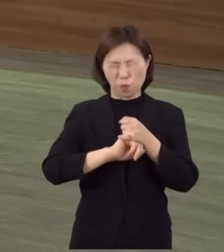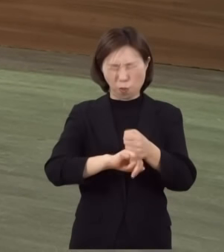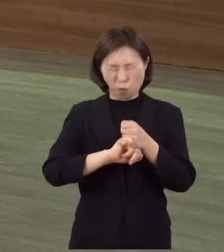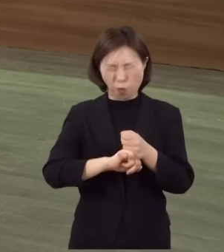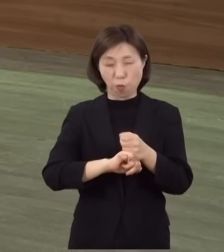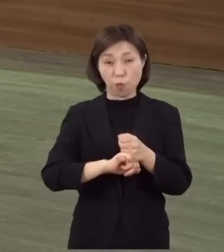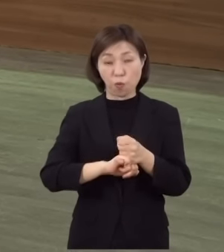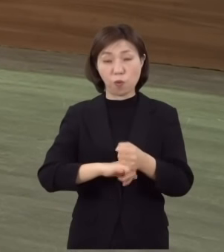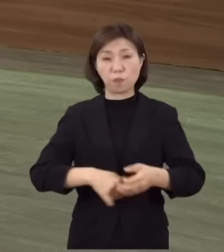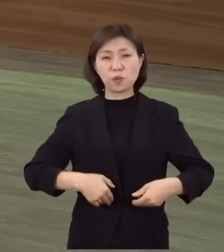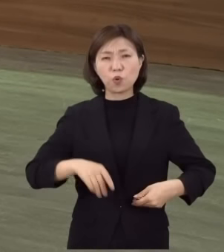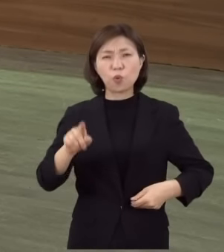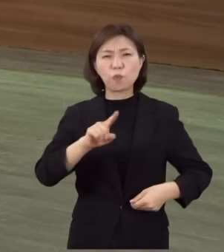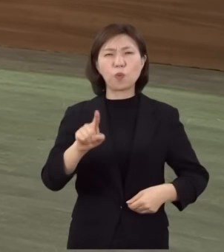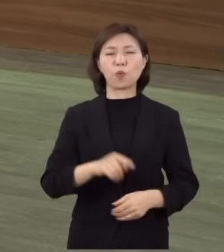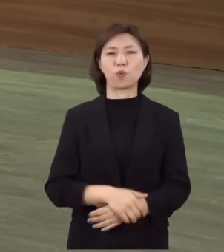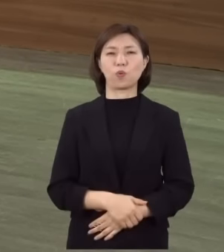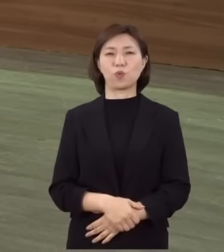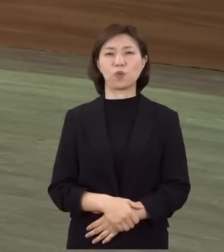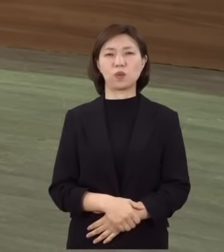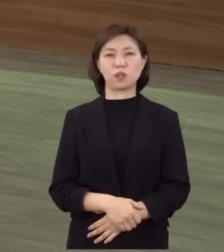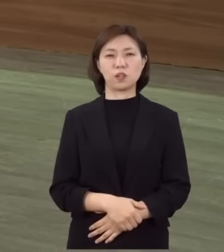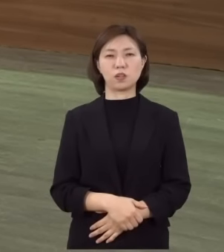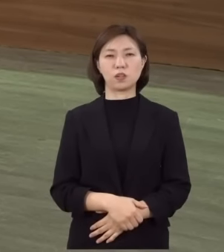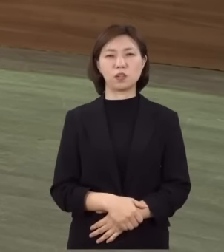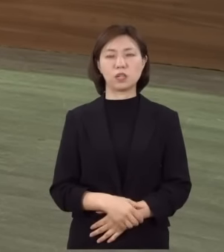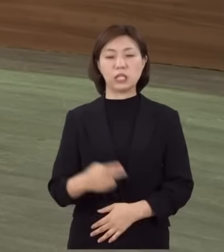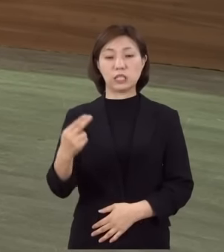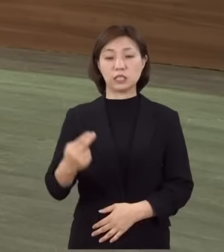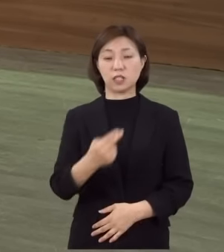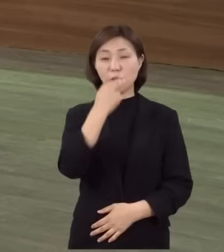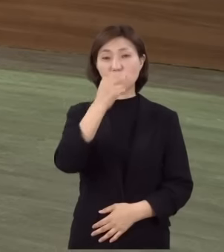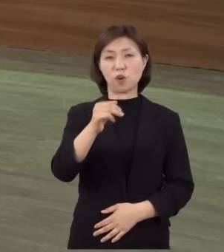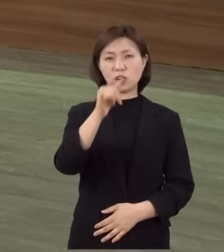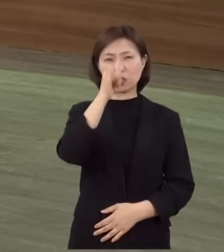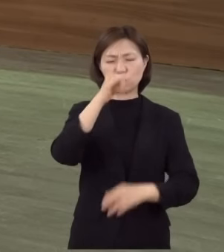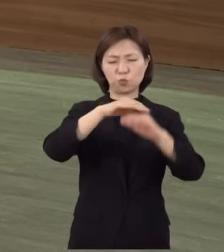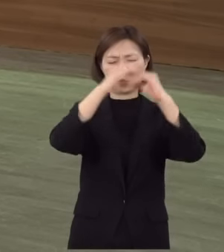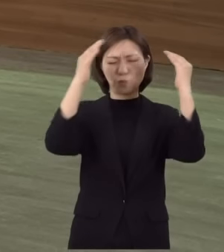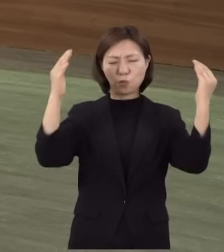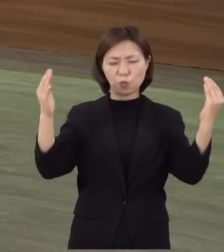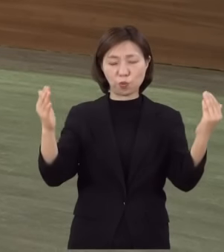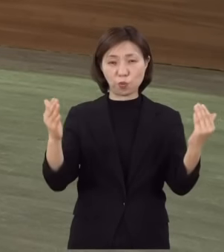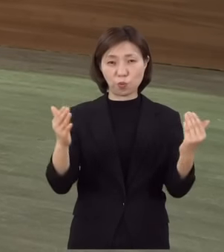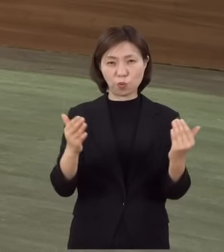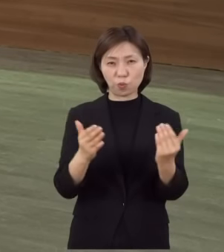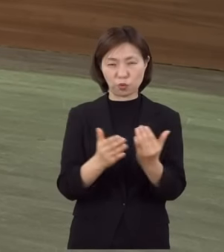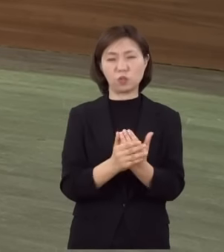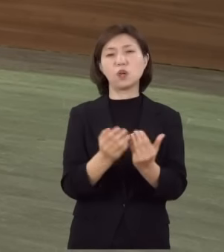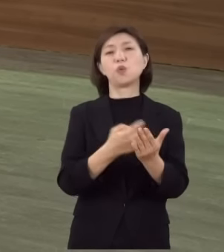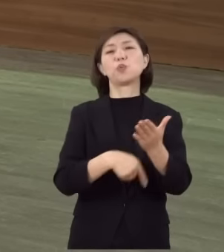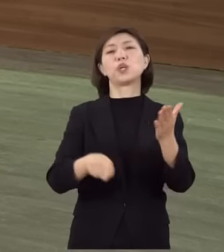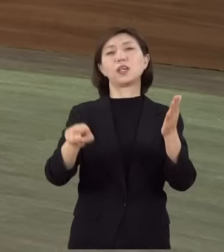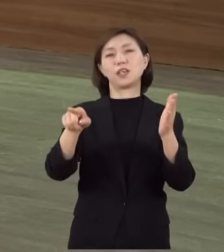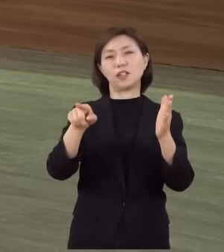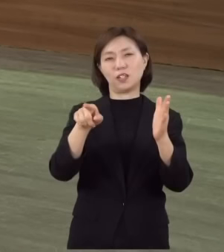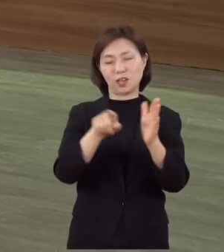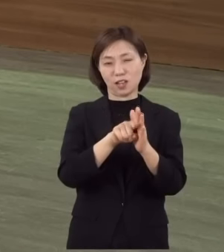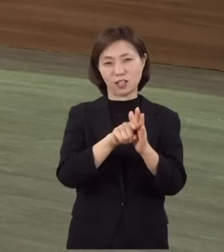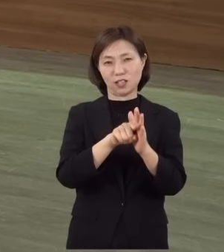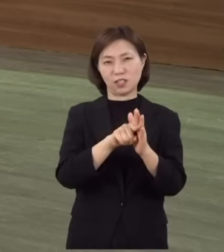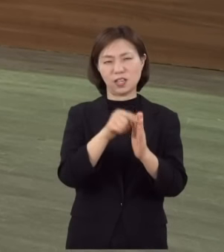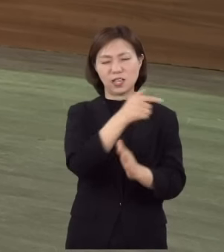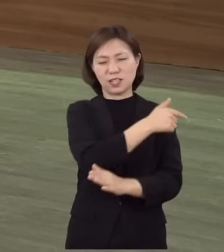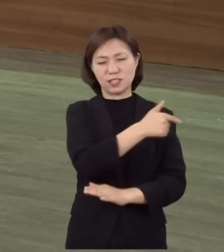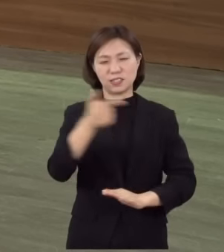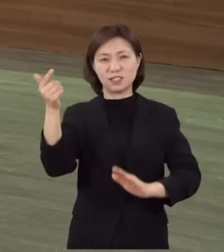큰 보리심을 바라며 큰 보리심 중생을 향한 대비심 중생을 향한